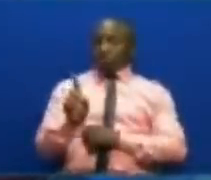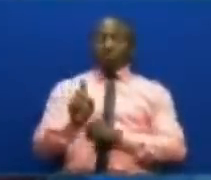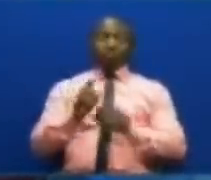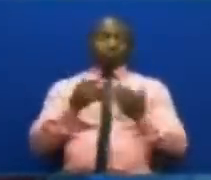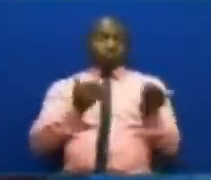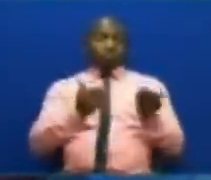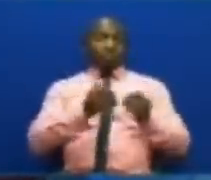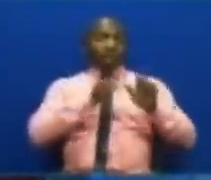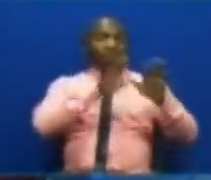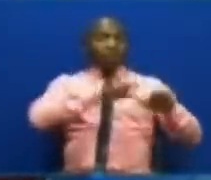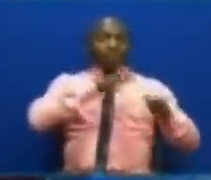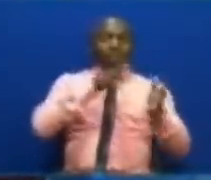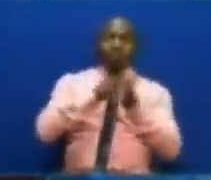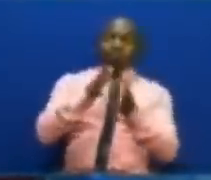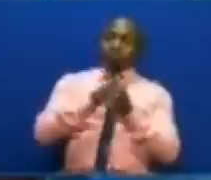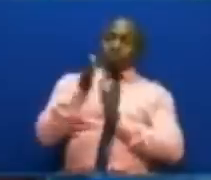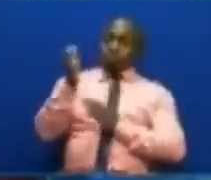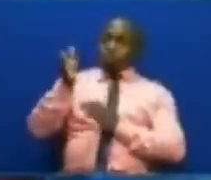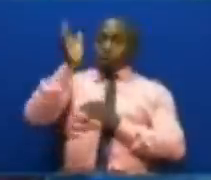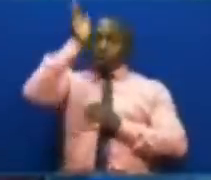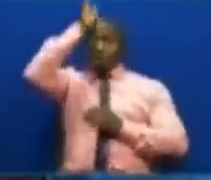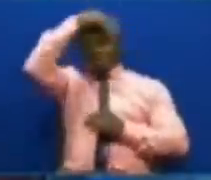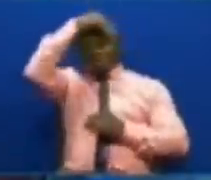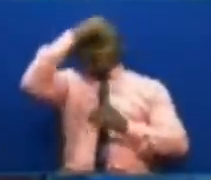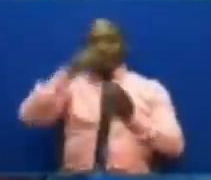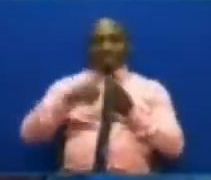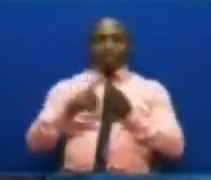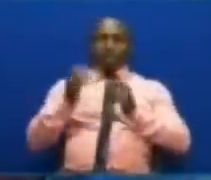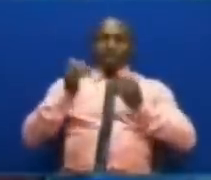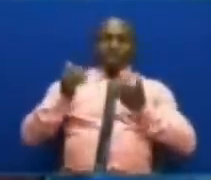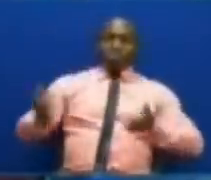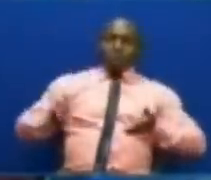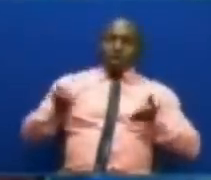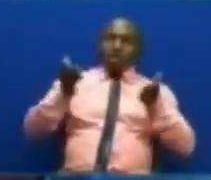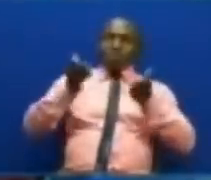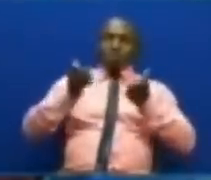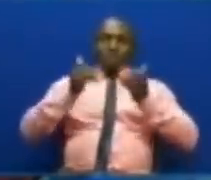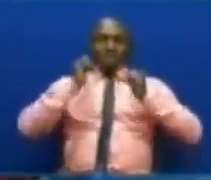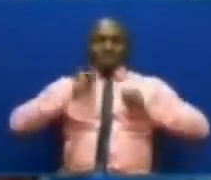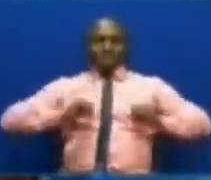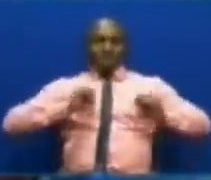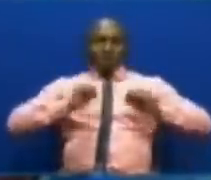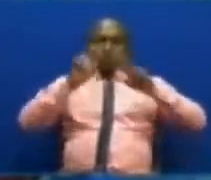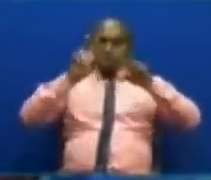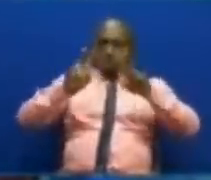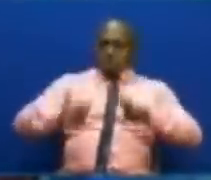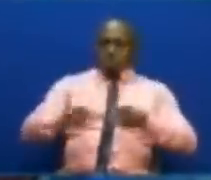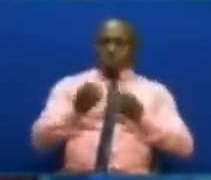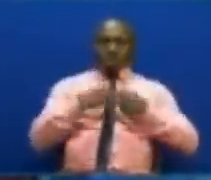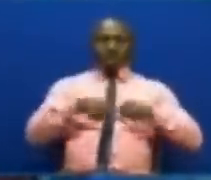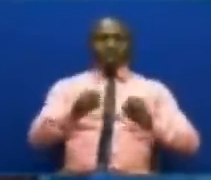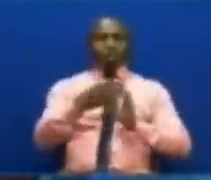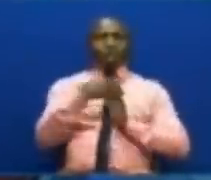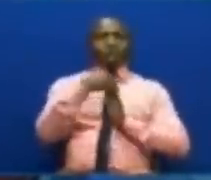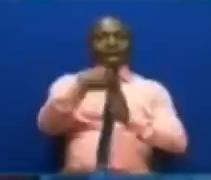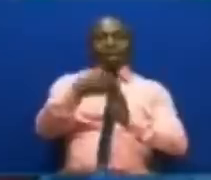ikiwa ni mwendelezo wa ziara yake ya kukagua utekelezaji wa ilani ya uchaguzi ya CCM ya mwaka